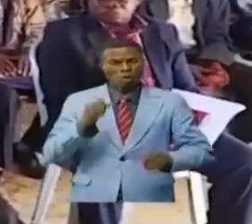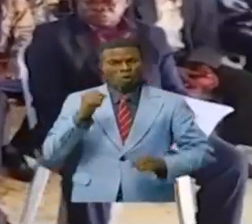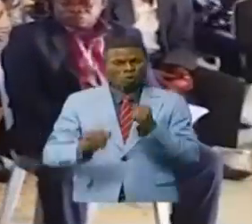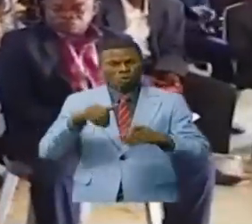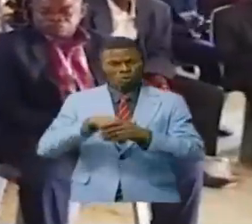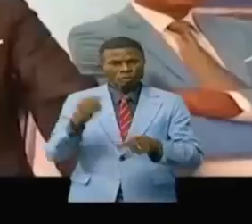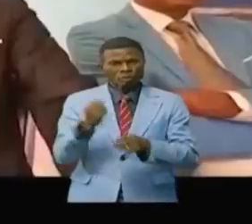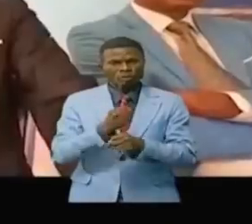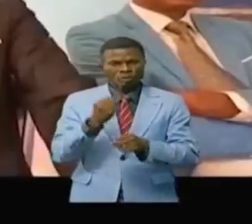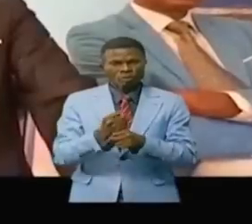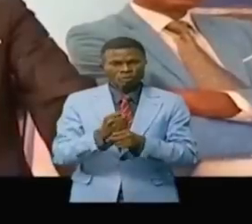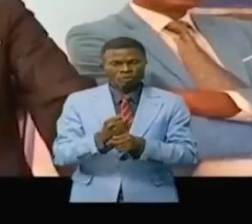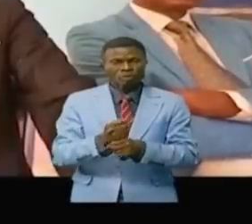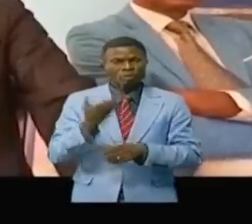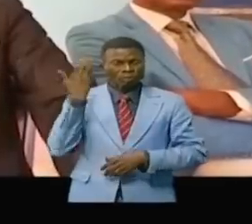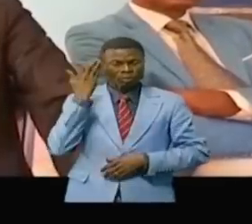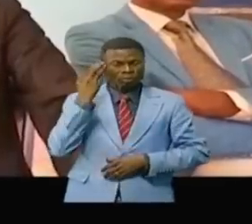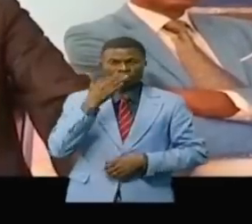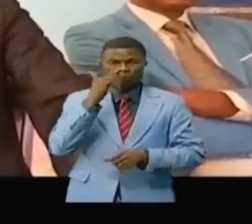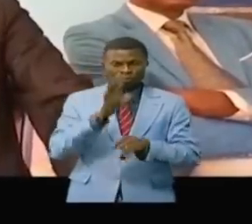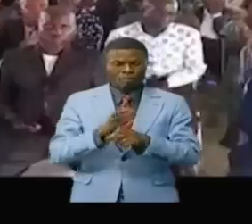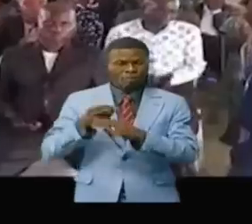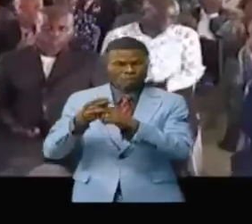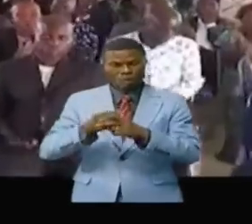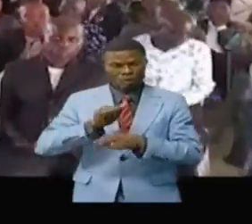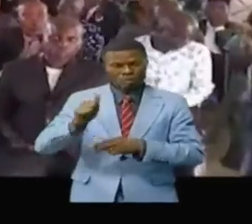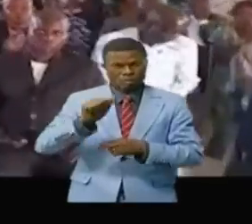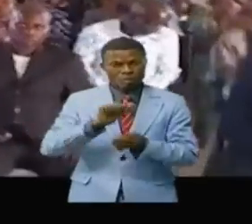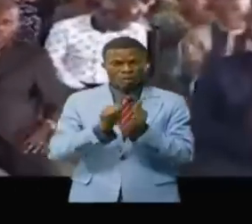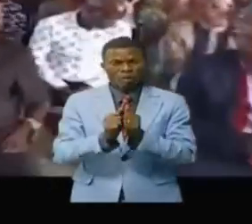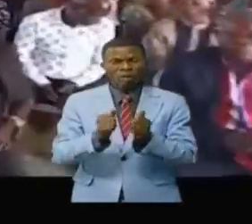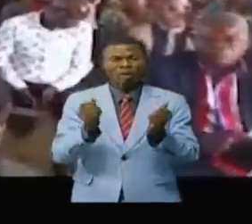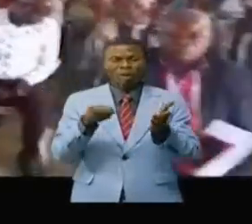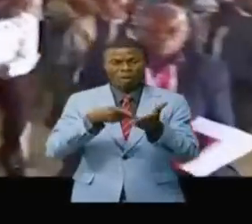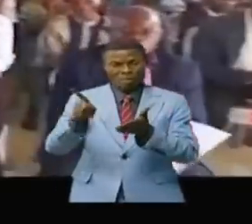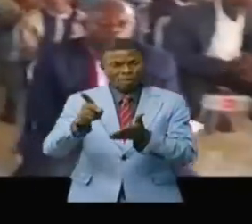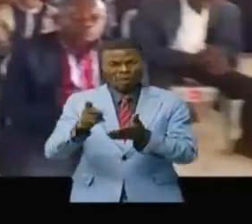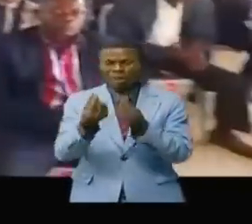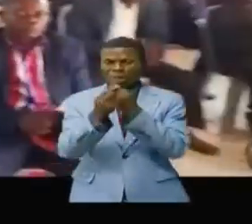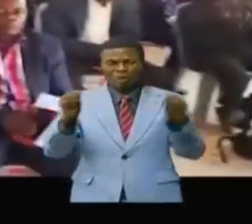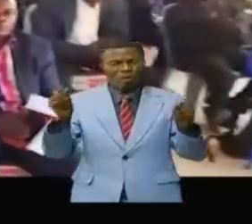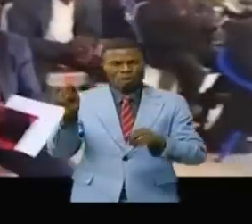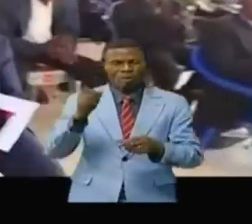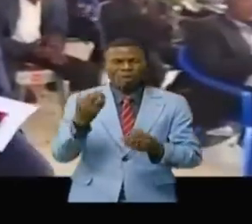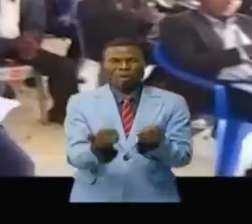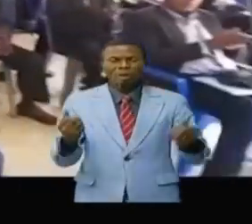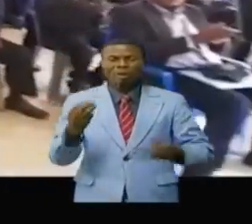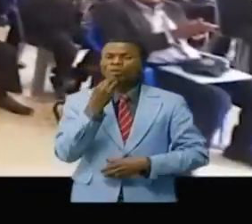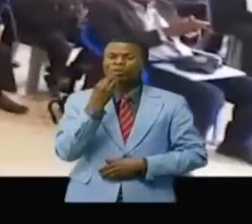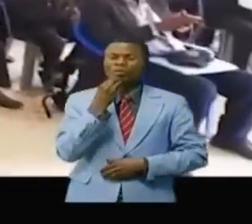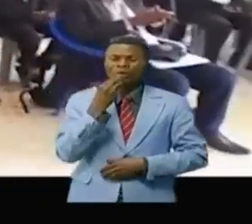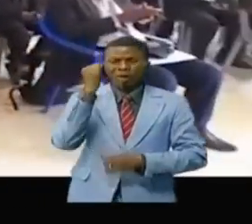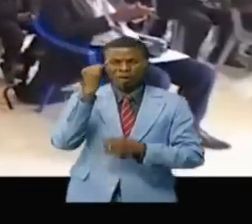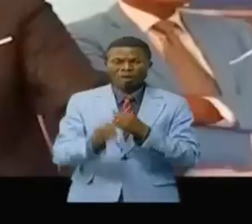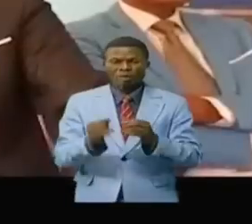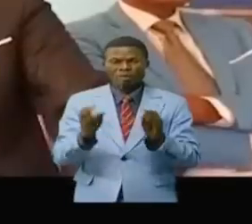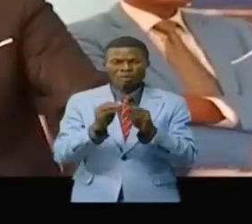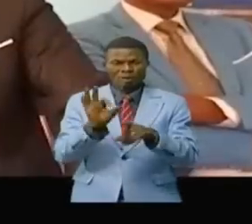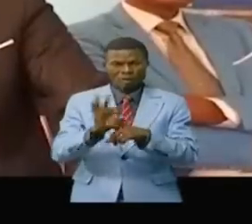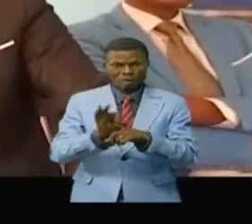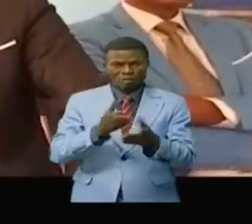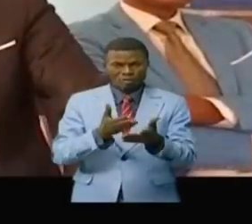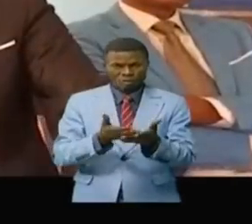les travaux. Ignacy Kalaba a promis de veiller personnellement sur la gratuité des frais pour les enfants des inspecteurs avant de déclarer clos cet atelier.